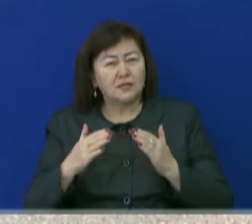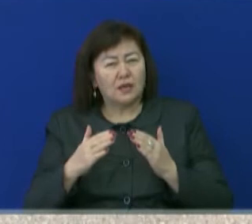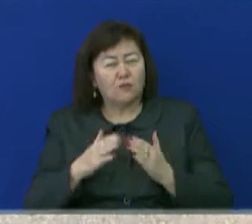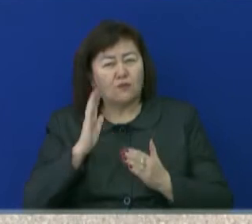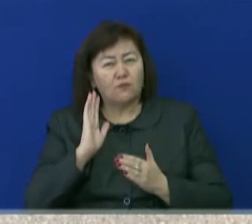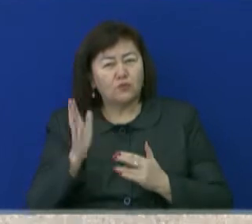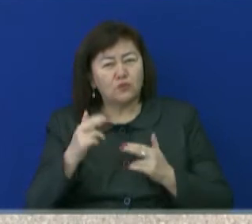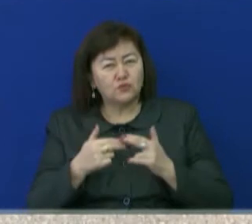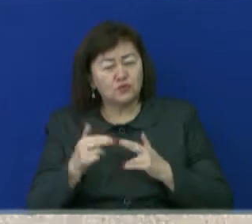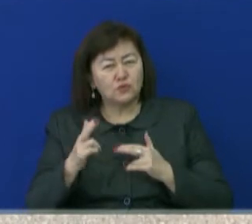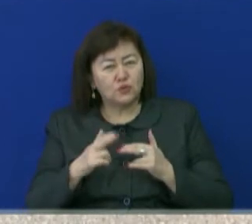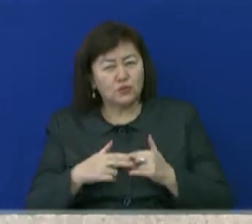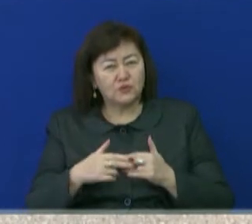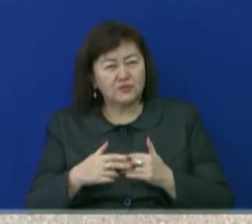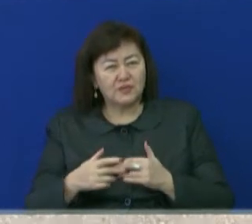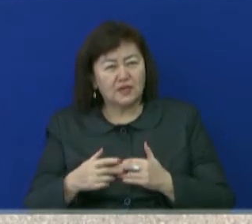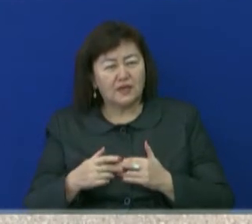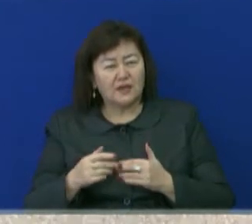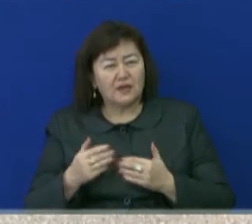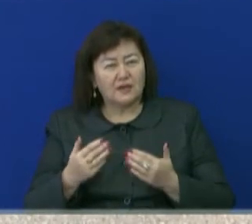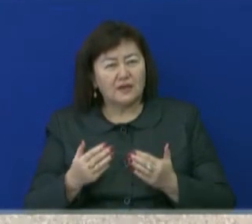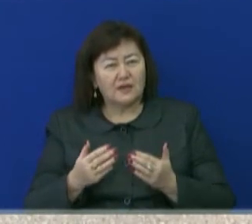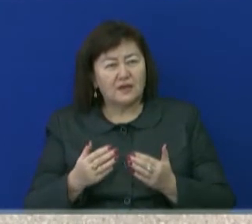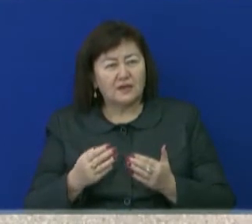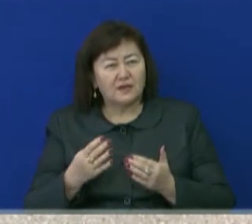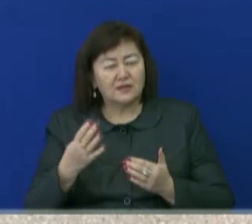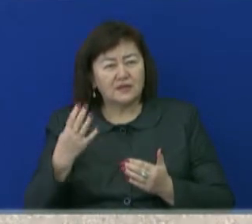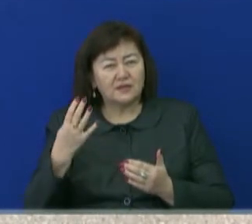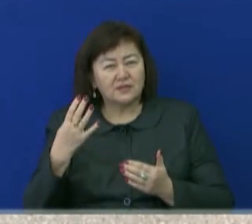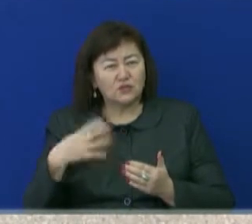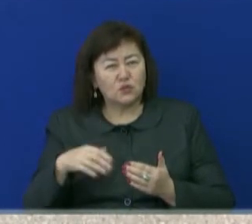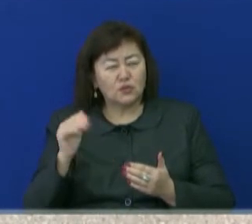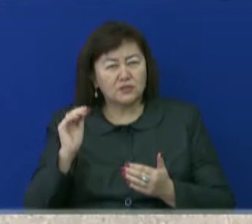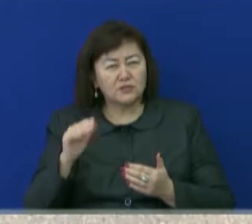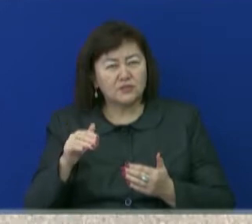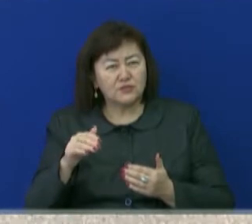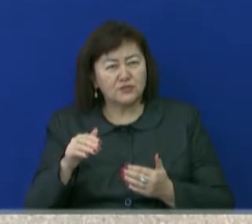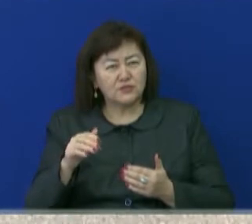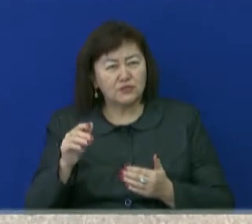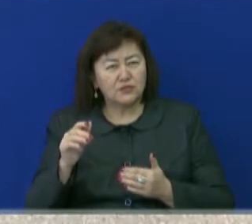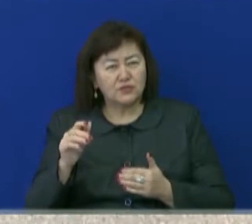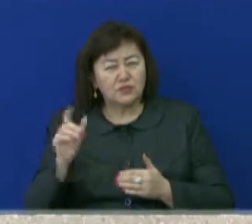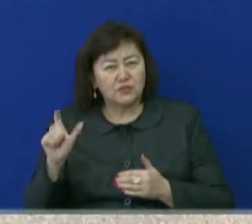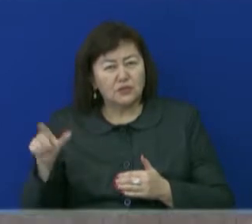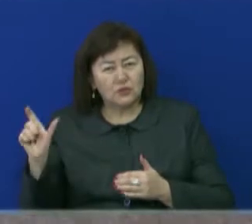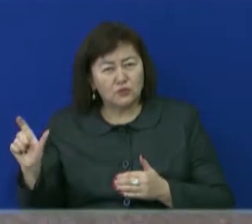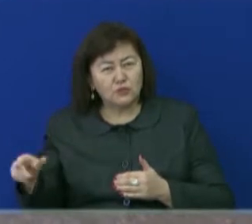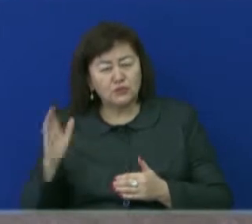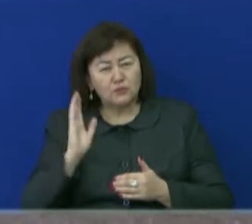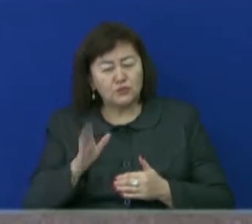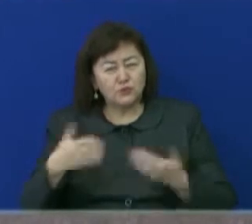Ол дегеніміз енді 30-40 мыңнан жаңағы астам адам осы жерде тұратын